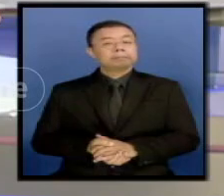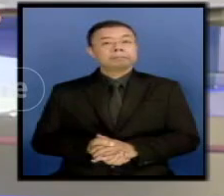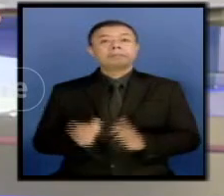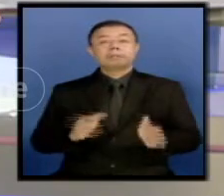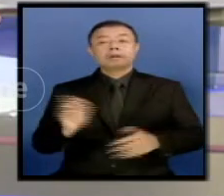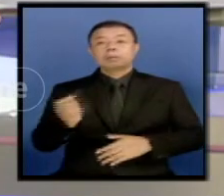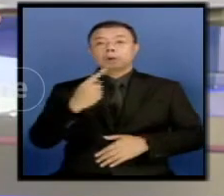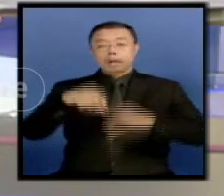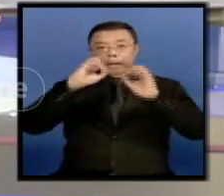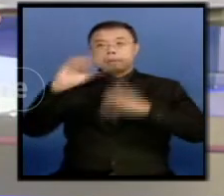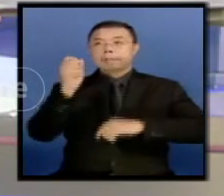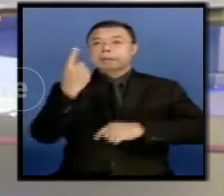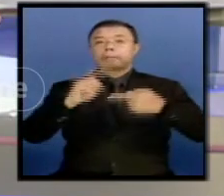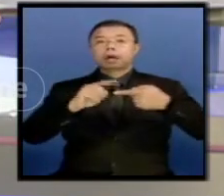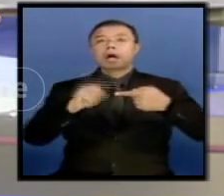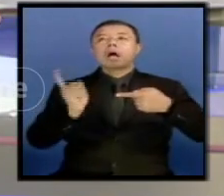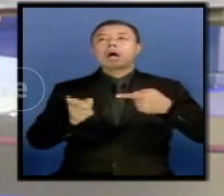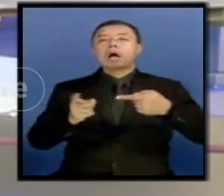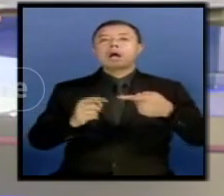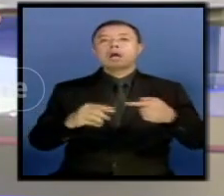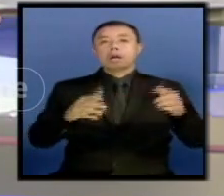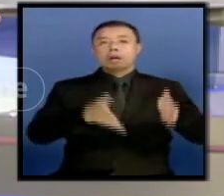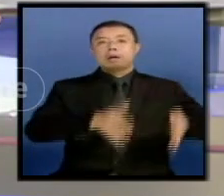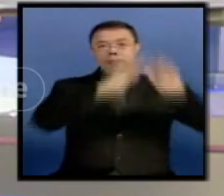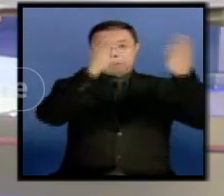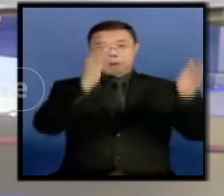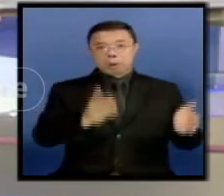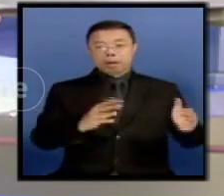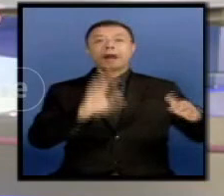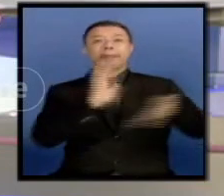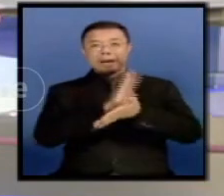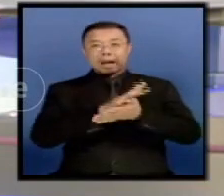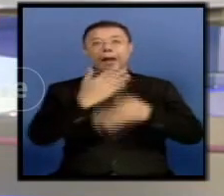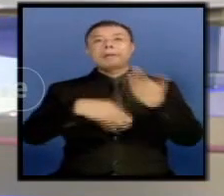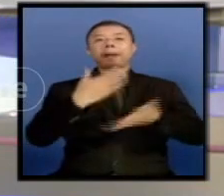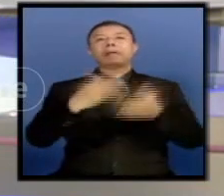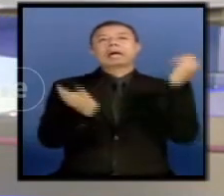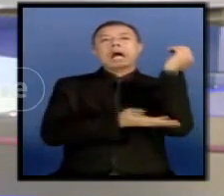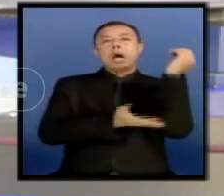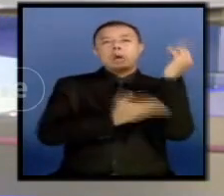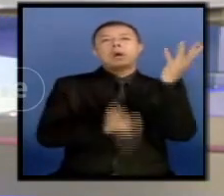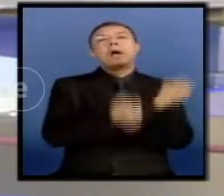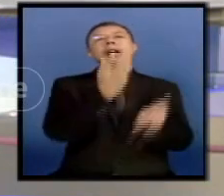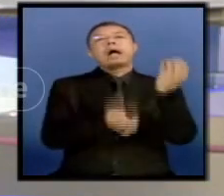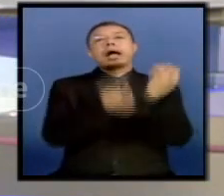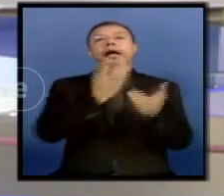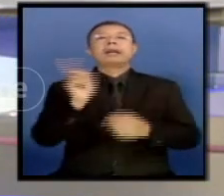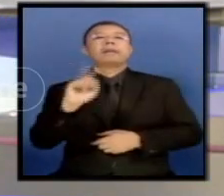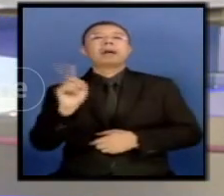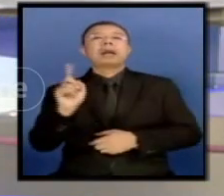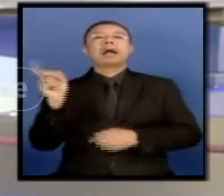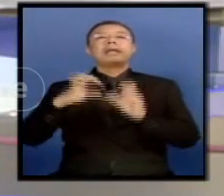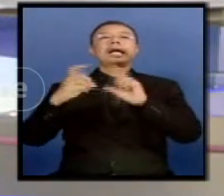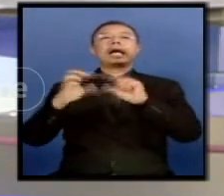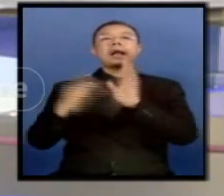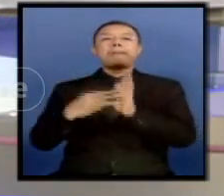Pemirsa, kita mulai kabar pertama. Kebakaran hebat melanda bangunan bekas pabrik pengolahan kayu di Desa Kamal, Kabupaten Seram Barat, Maluku pada Minggu